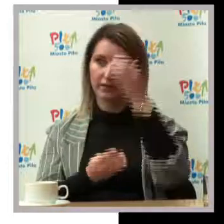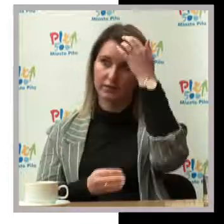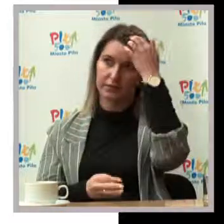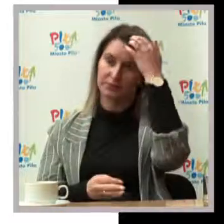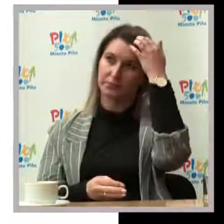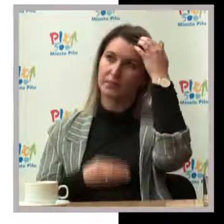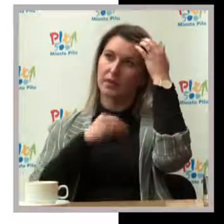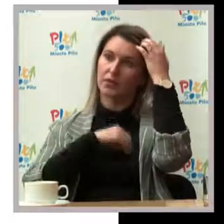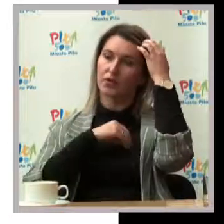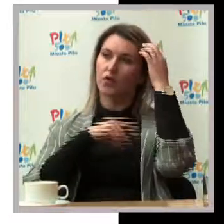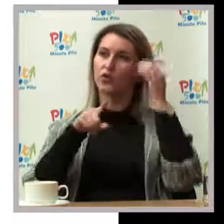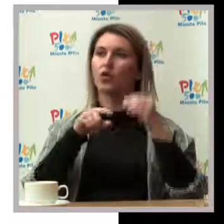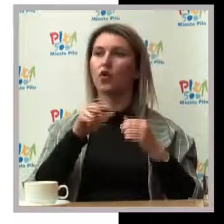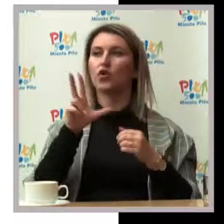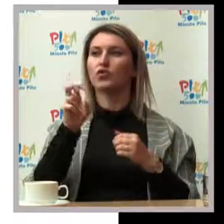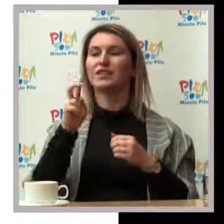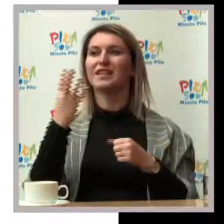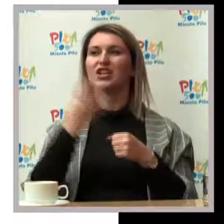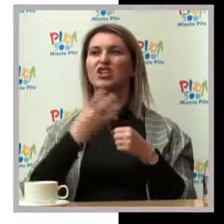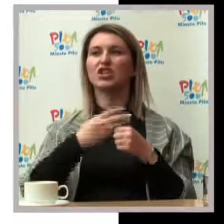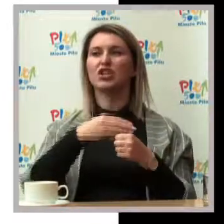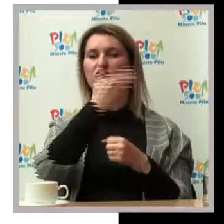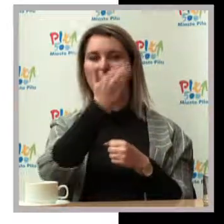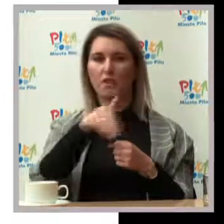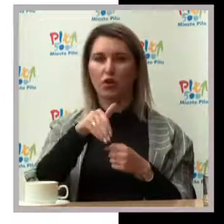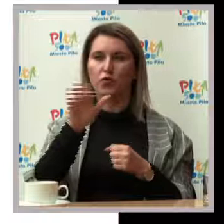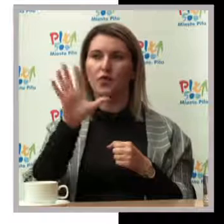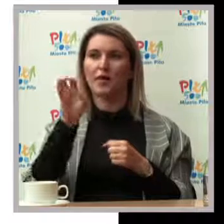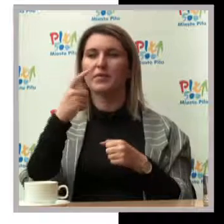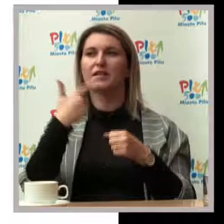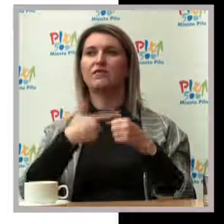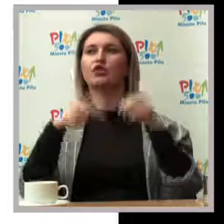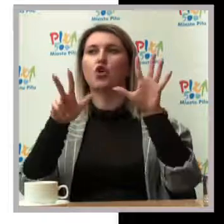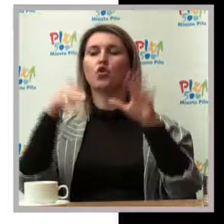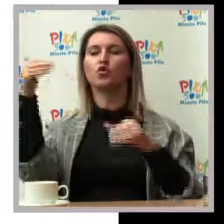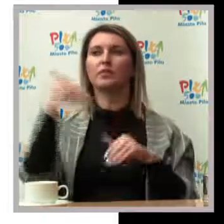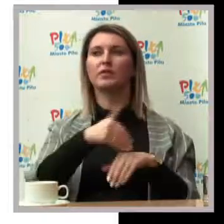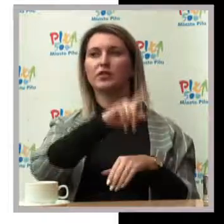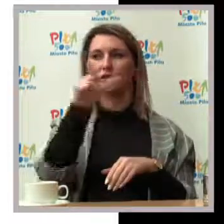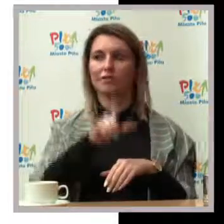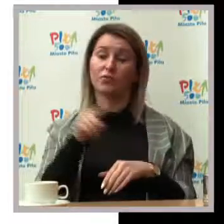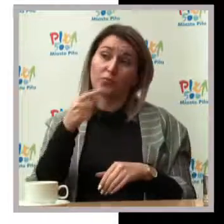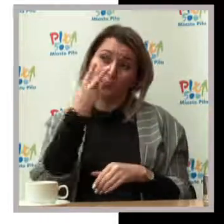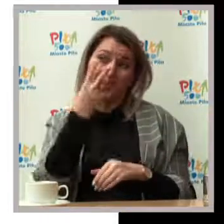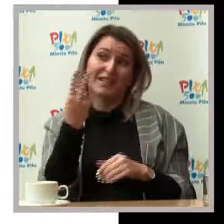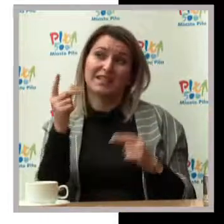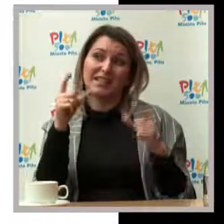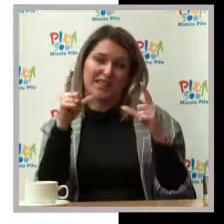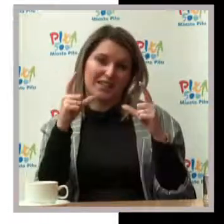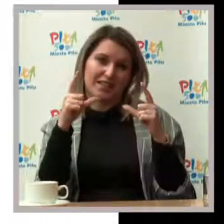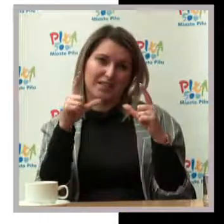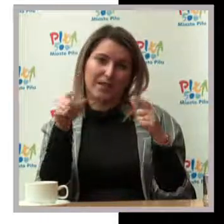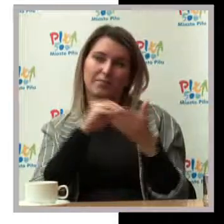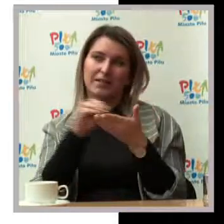ponad 340 milionów 528 tysięcy. Tutaj nie widać niestety na tym niebieskim